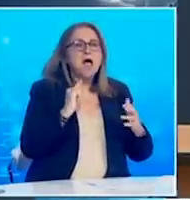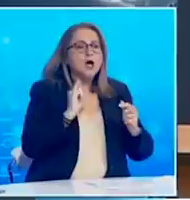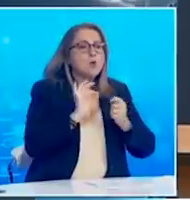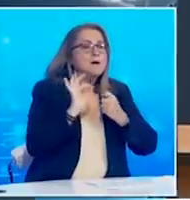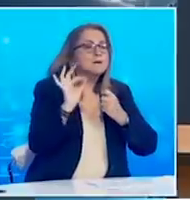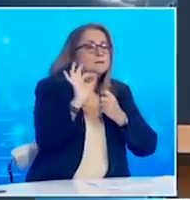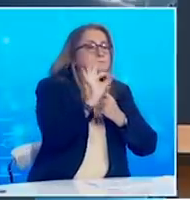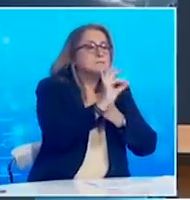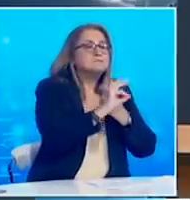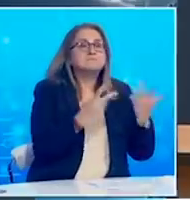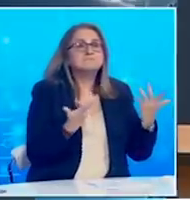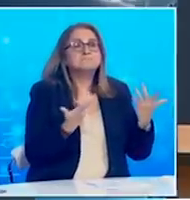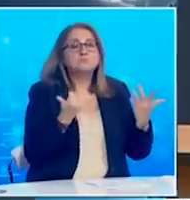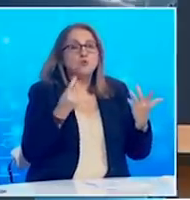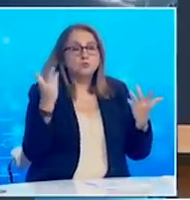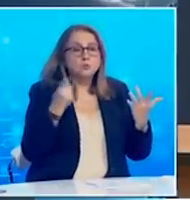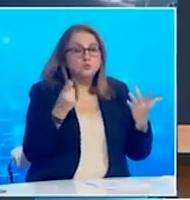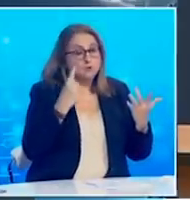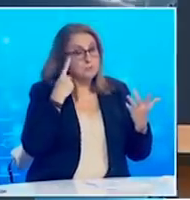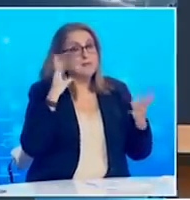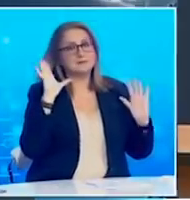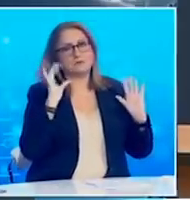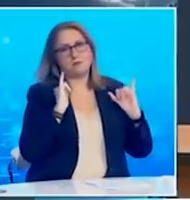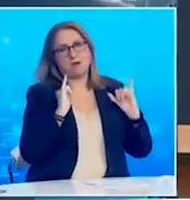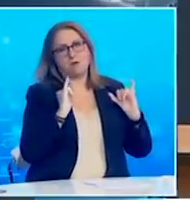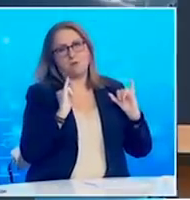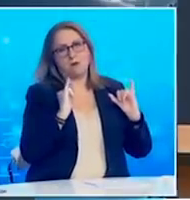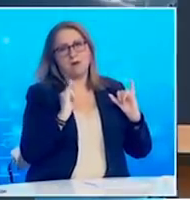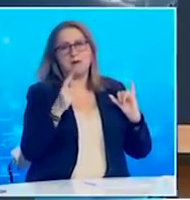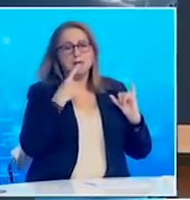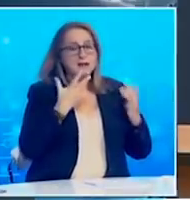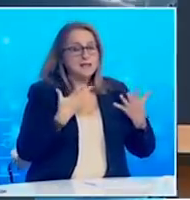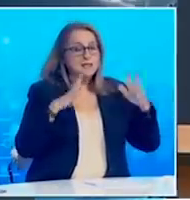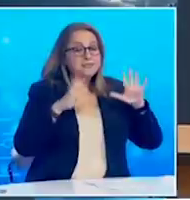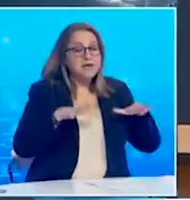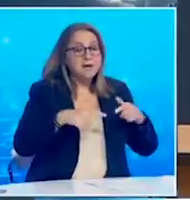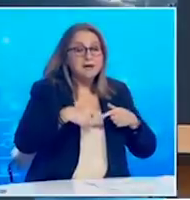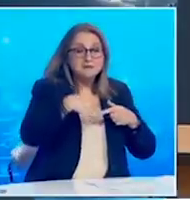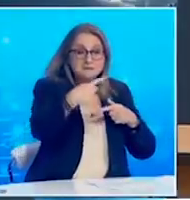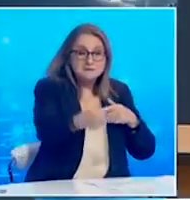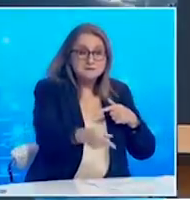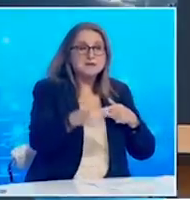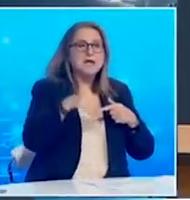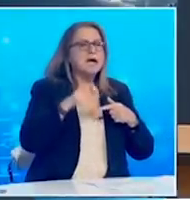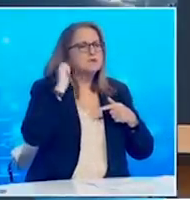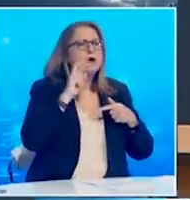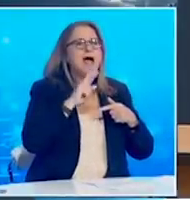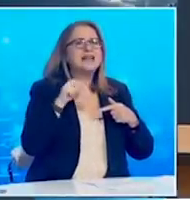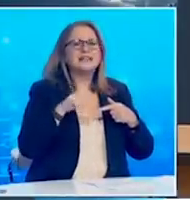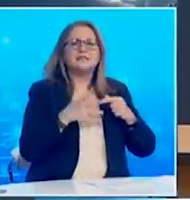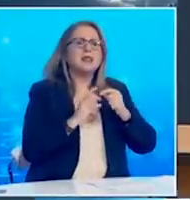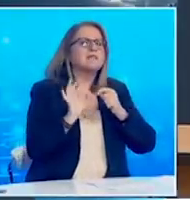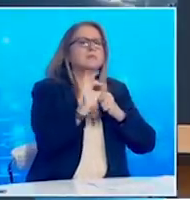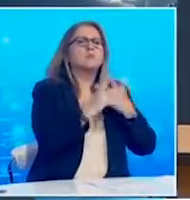επειδή η ακρίβεια θέλει περίπου 10 ημέρες, θα ξέρουμε με ακρίβεια το RT σήμερα μετά από 10